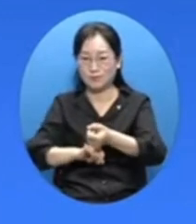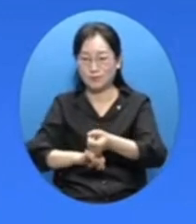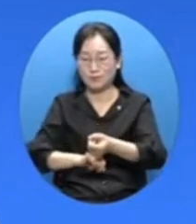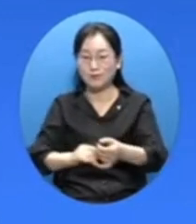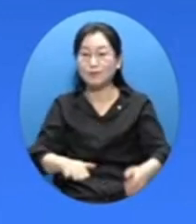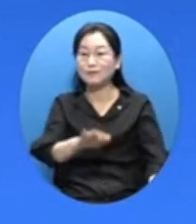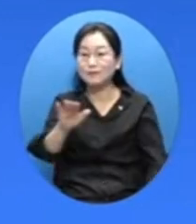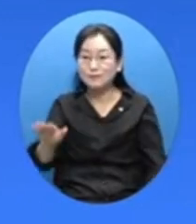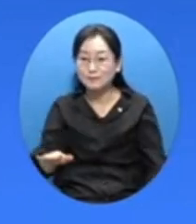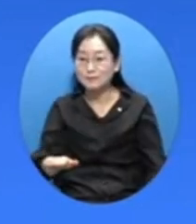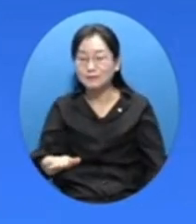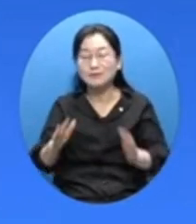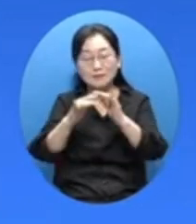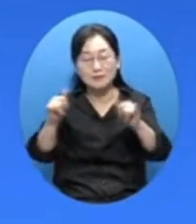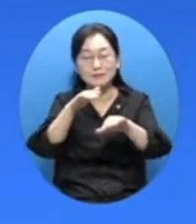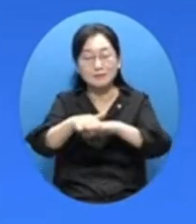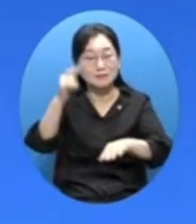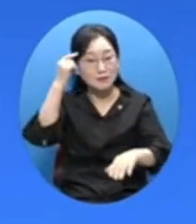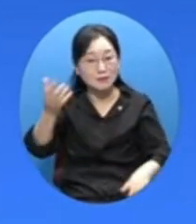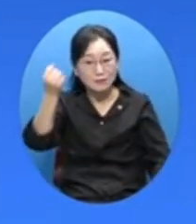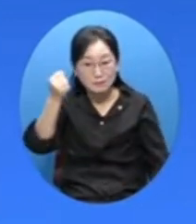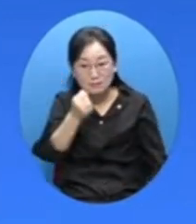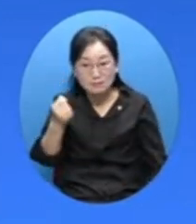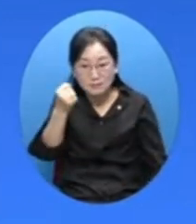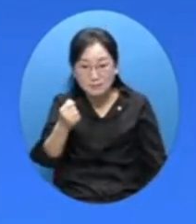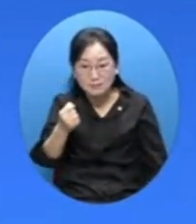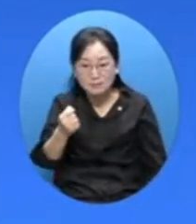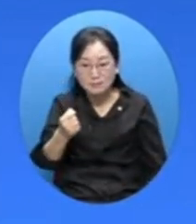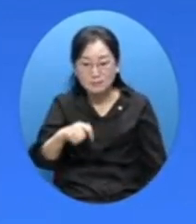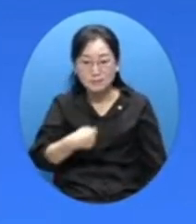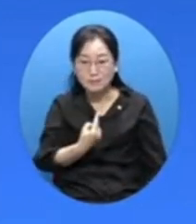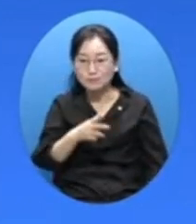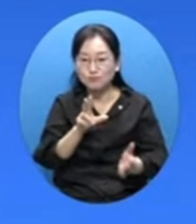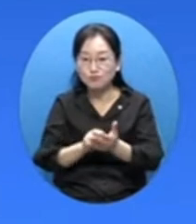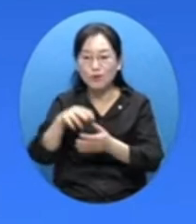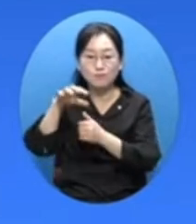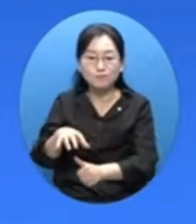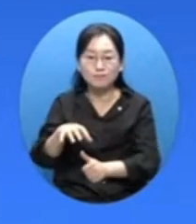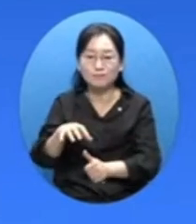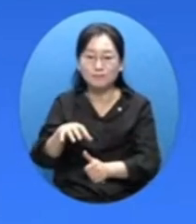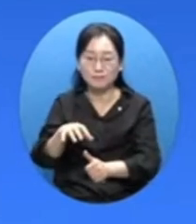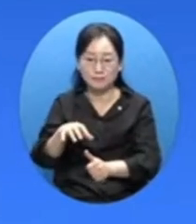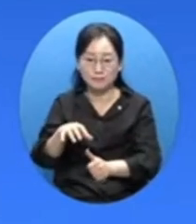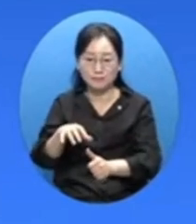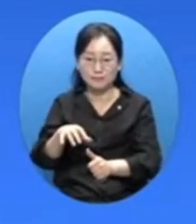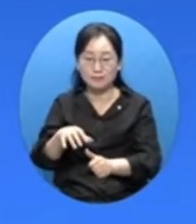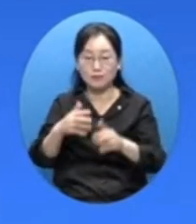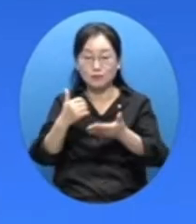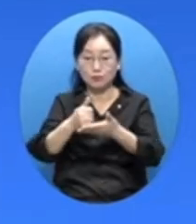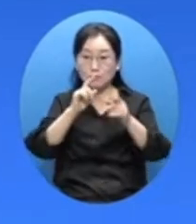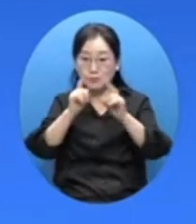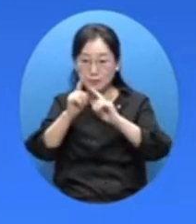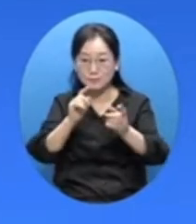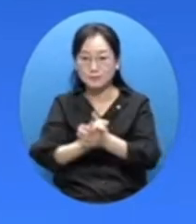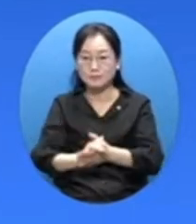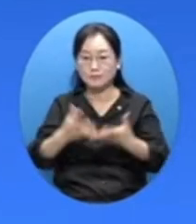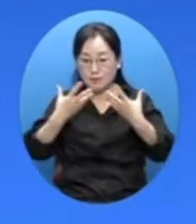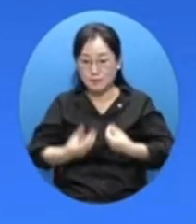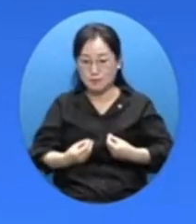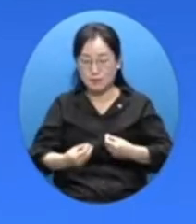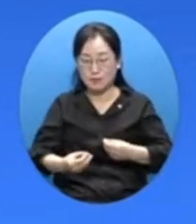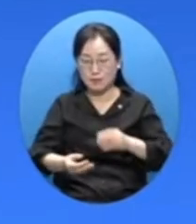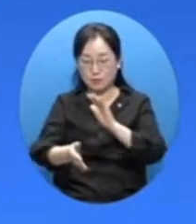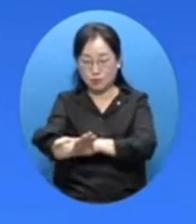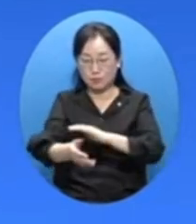우리가 인간적인 생각을 갖고 신앙생활하면 우리는 스스로 문제에 갇히게 되는 것입니다. 주님 오늘 말씀하십니다. 절망의 손을